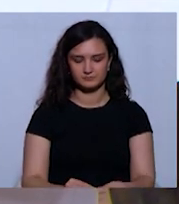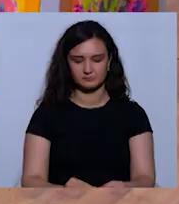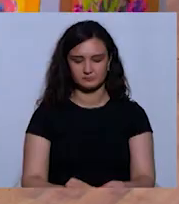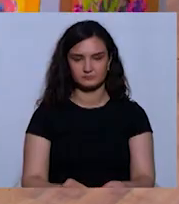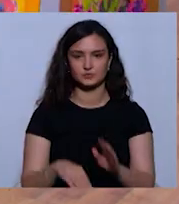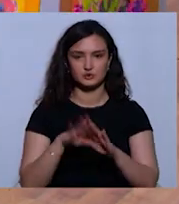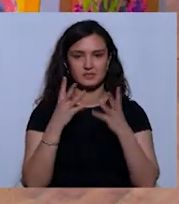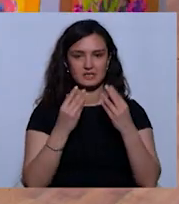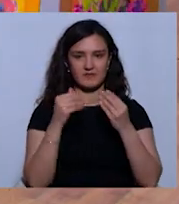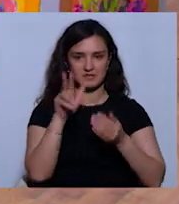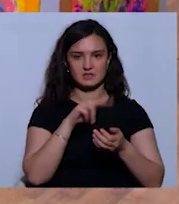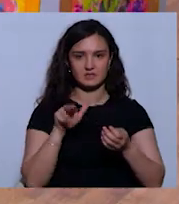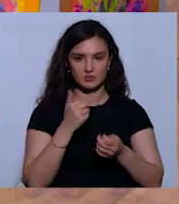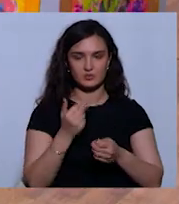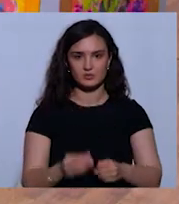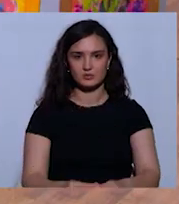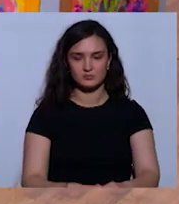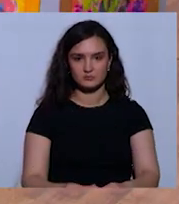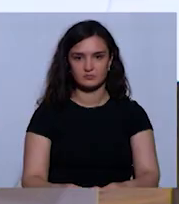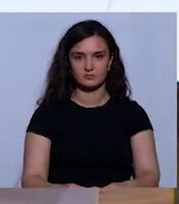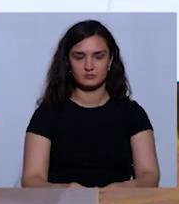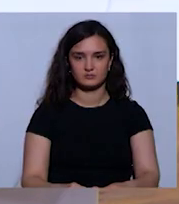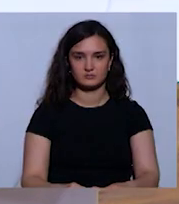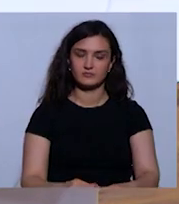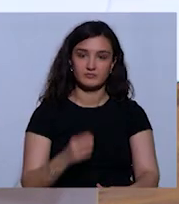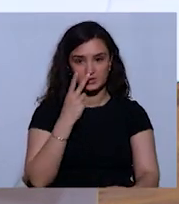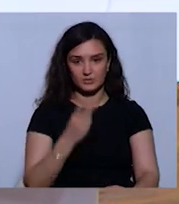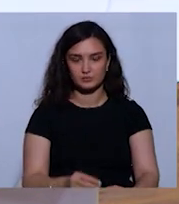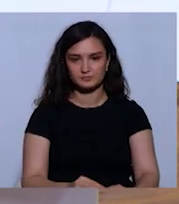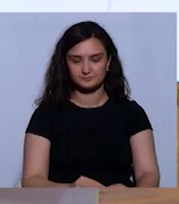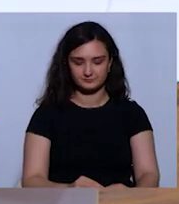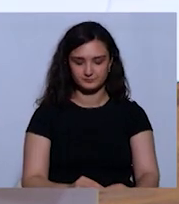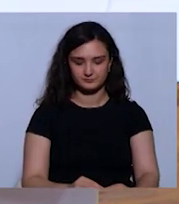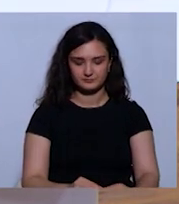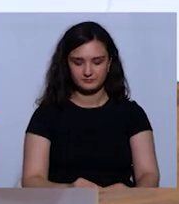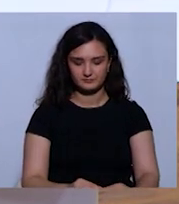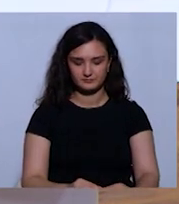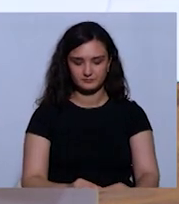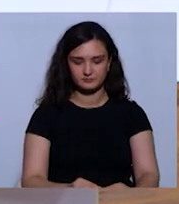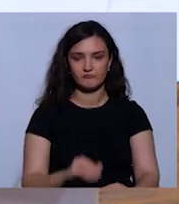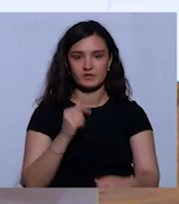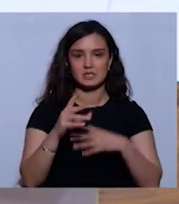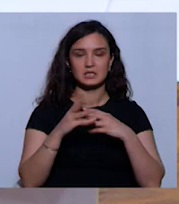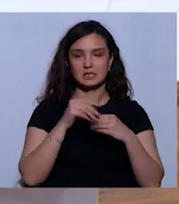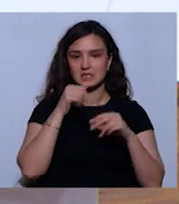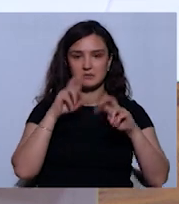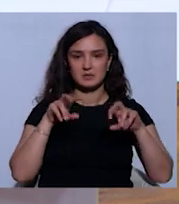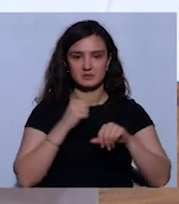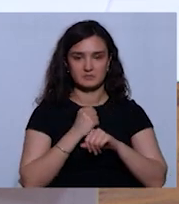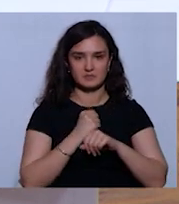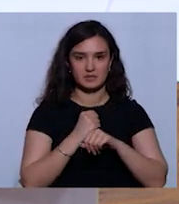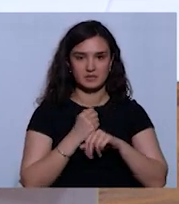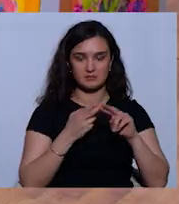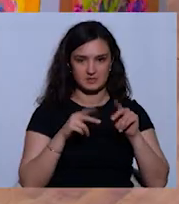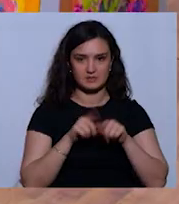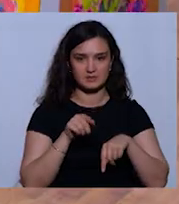ჯობია დავასველო რა, აი. აბა ნახოთ. მეც თქვენთან ერთად ახლა აქ ექსპერიმენტებს